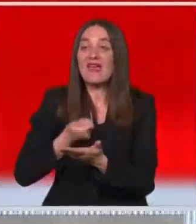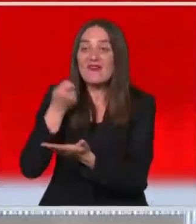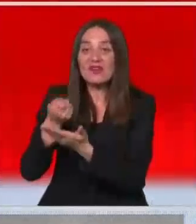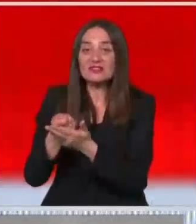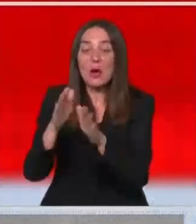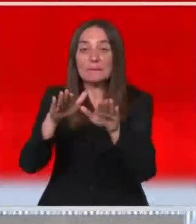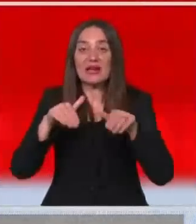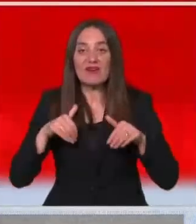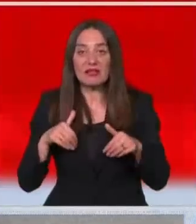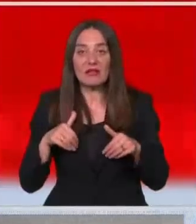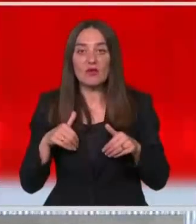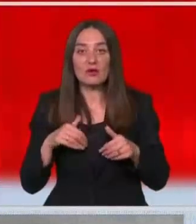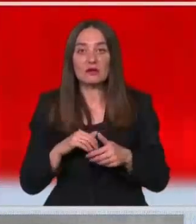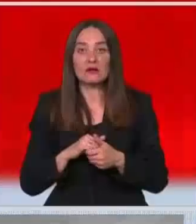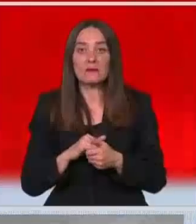investiciono